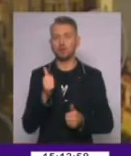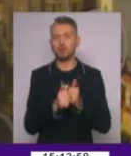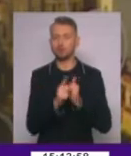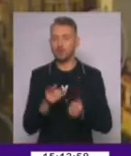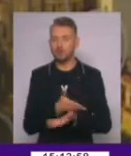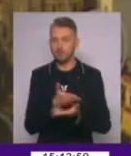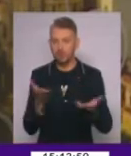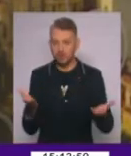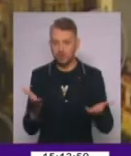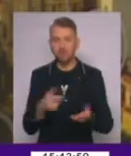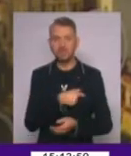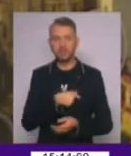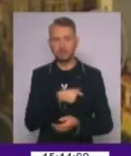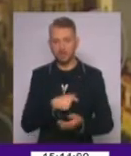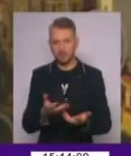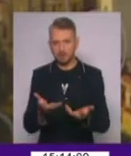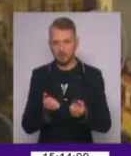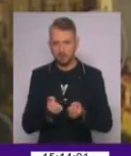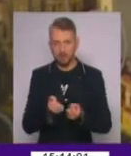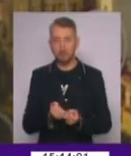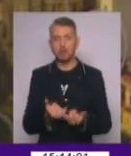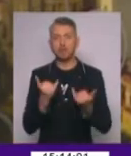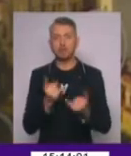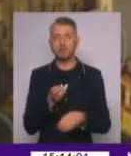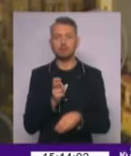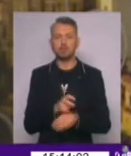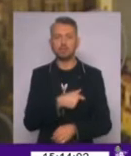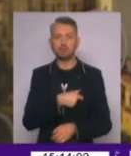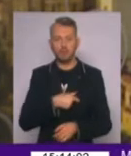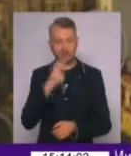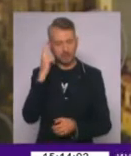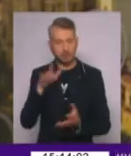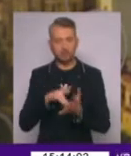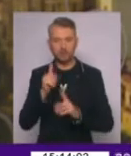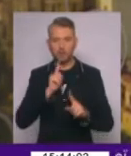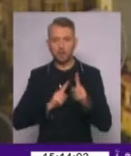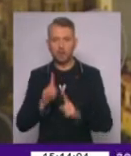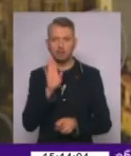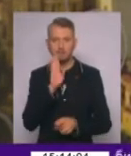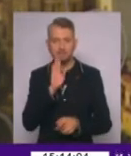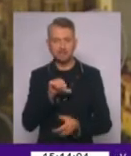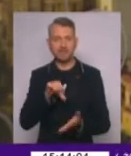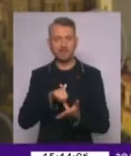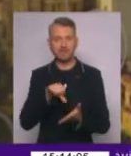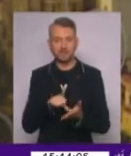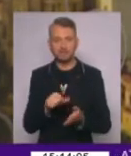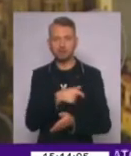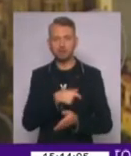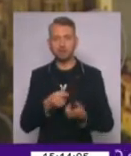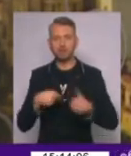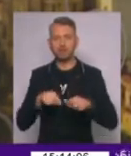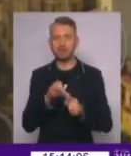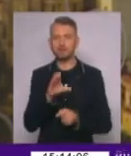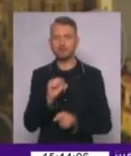ефірі депутатської приймальні. Сьогодні до нашої студії завітала депутат Київської міської ради, представниця депутатської фракції «Об'єднання